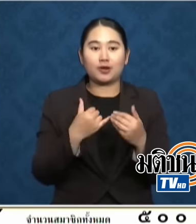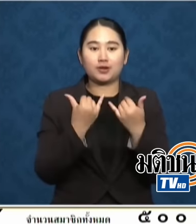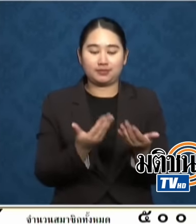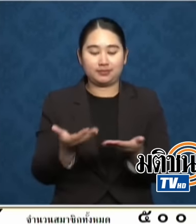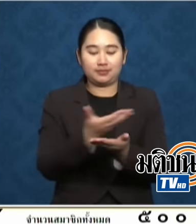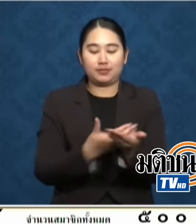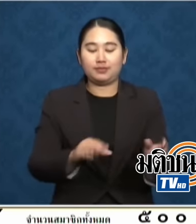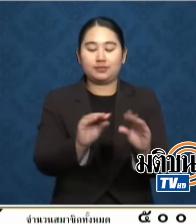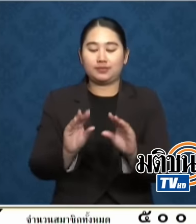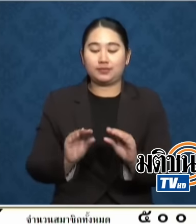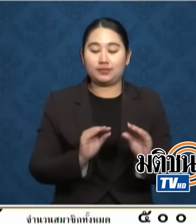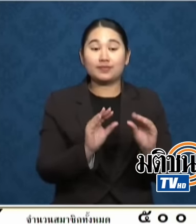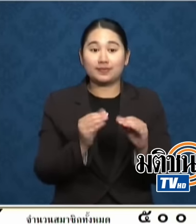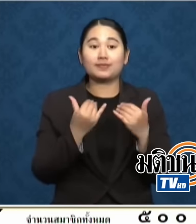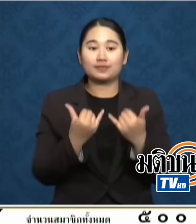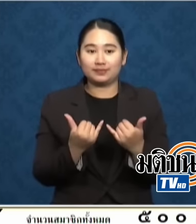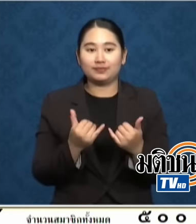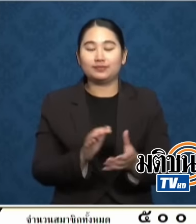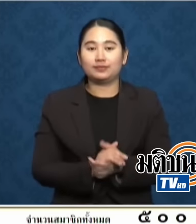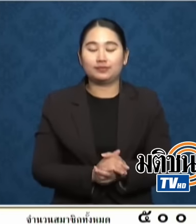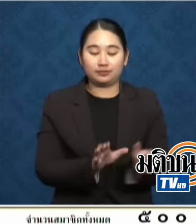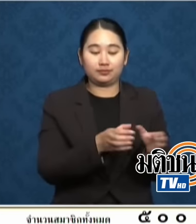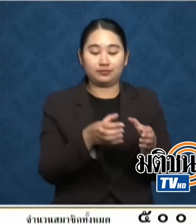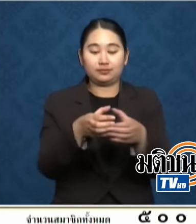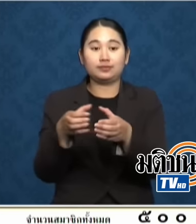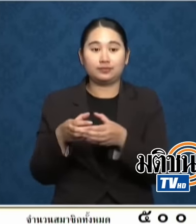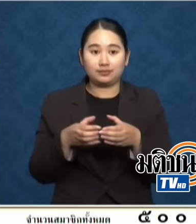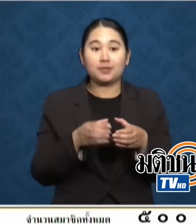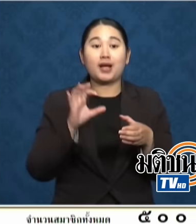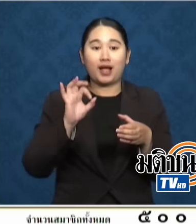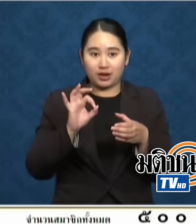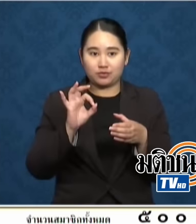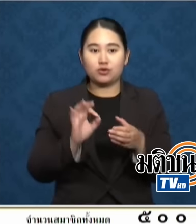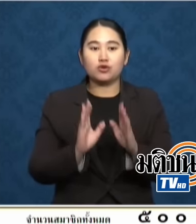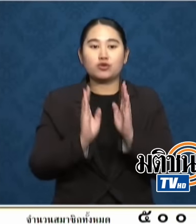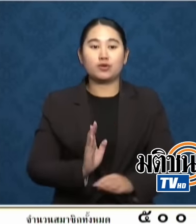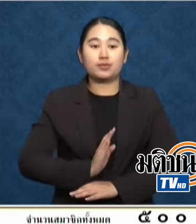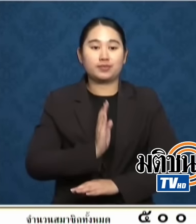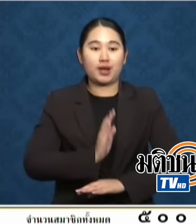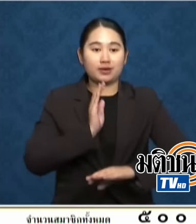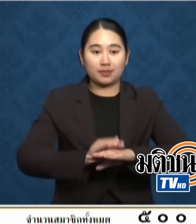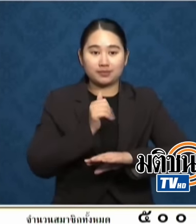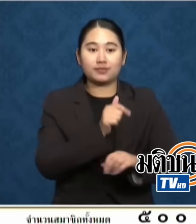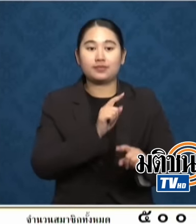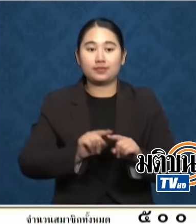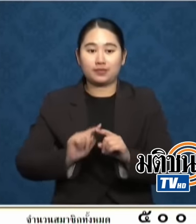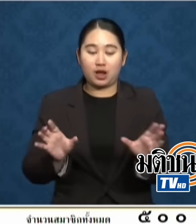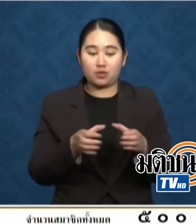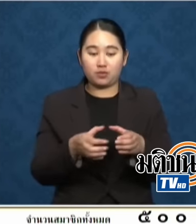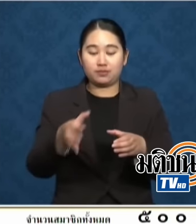ารณากันอยู่ในวันนี้มีภาคส่วนต่างๆ9กลุ่มมีผู้ทรงคุณวุฒิรวมทั้งหมดแ